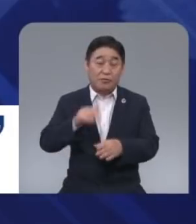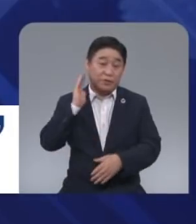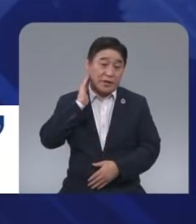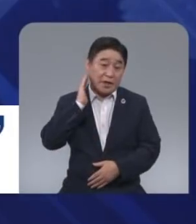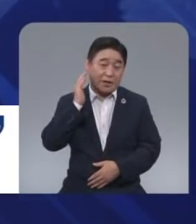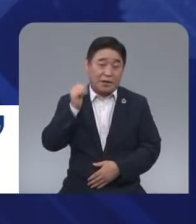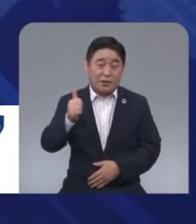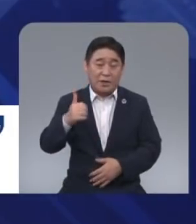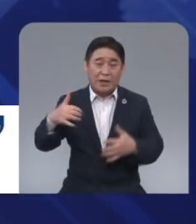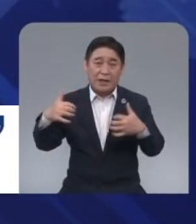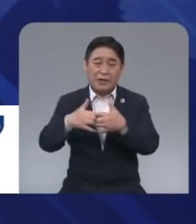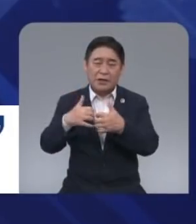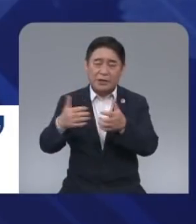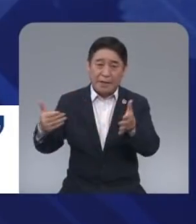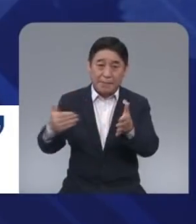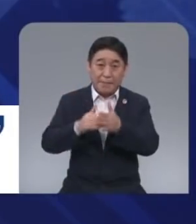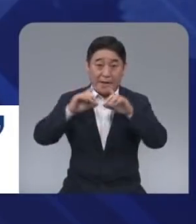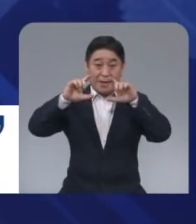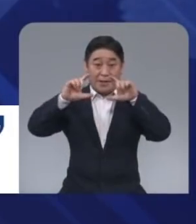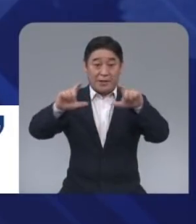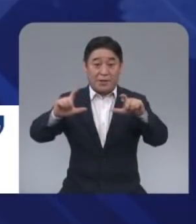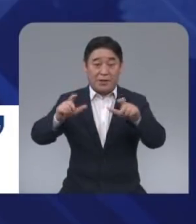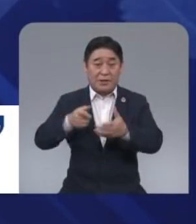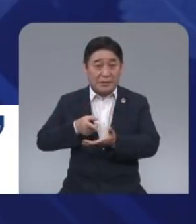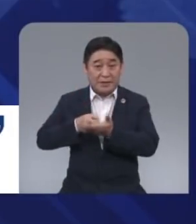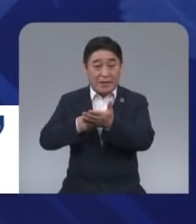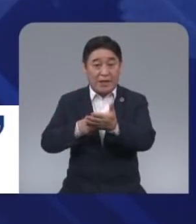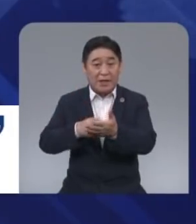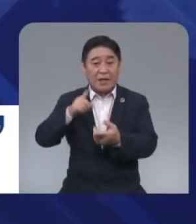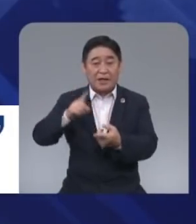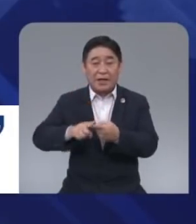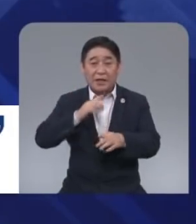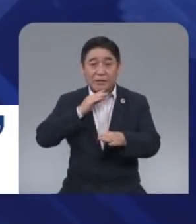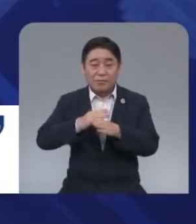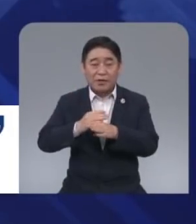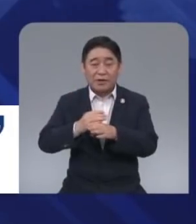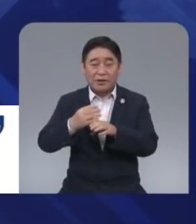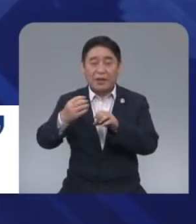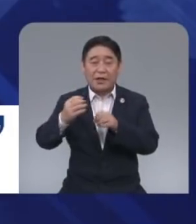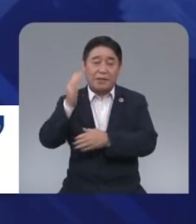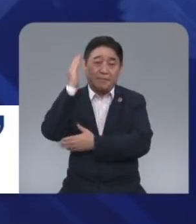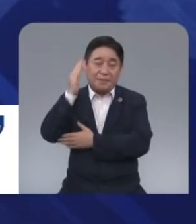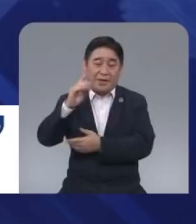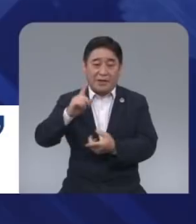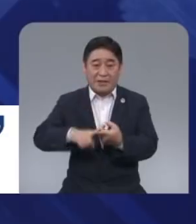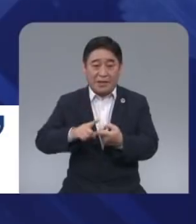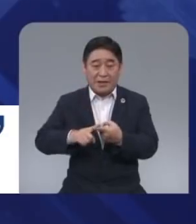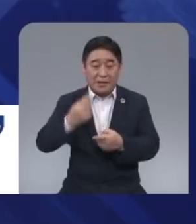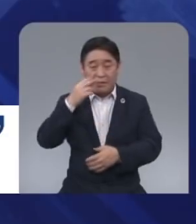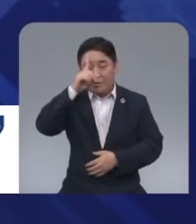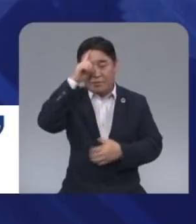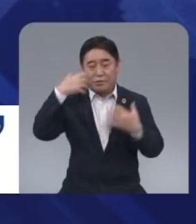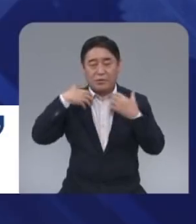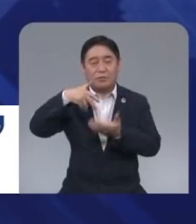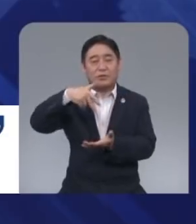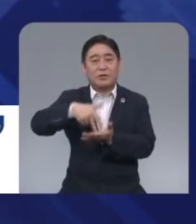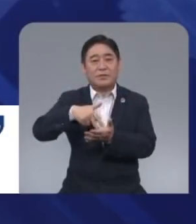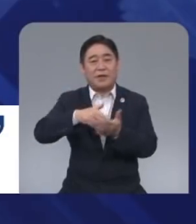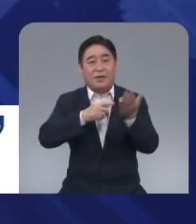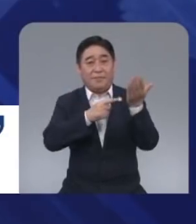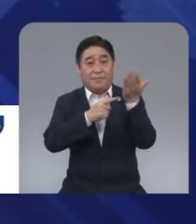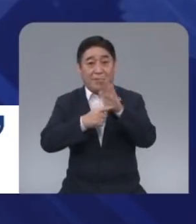다음 소식입니다. 문재인 대통령의 종전선언 제안과 이에 대한 북한 측의 이딴 담화에 대해서 미국 정부도 입장을